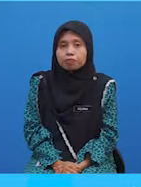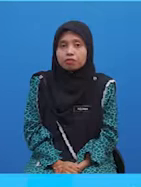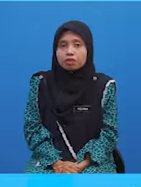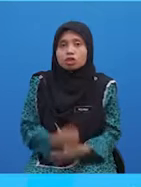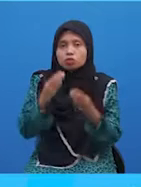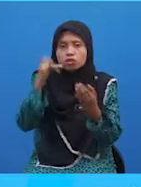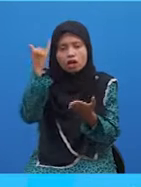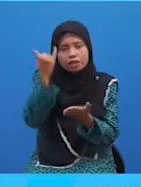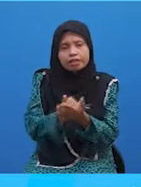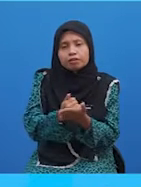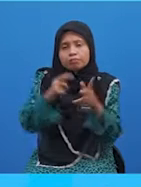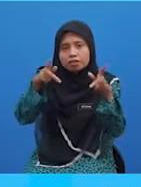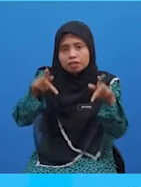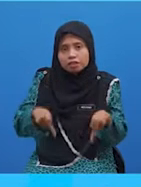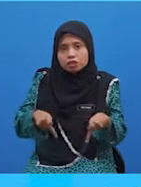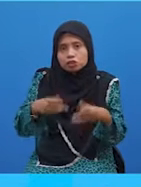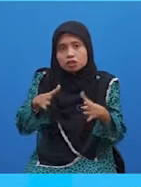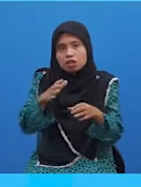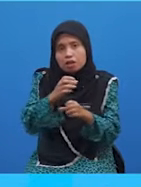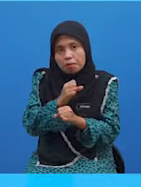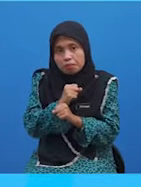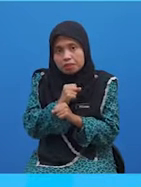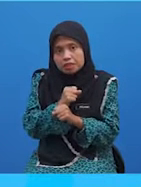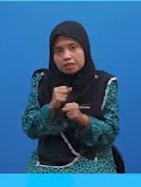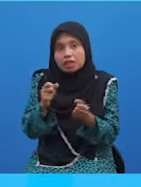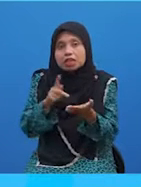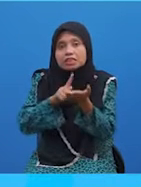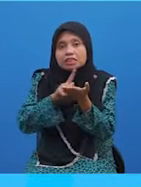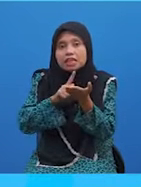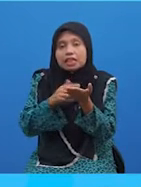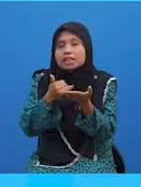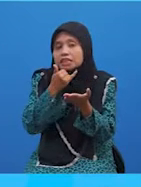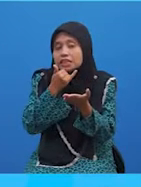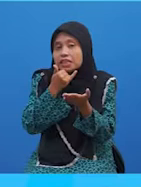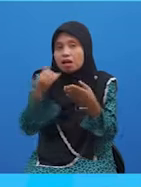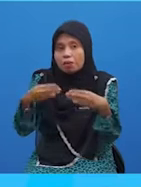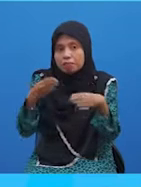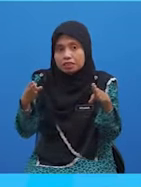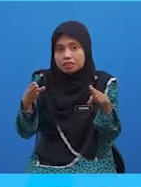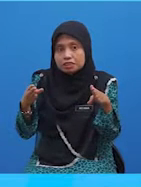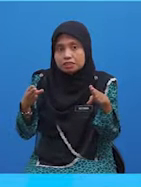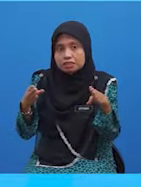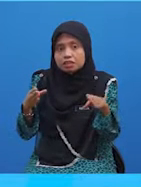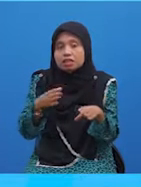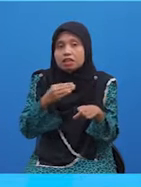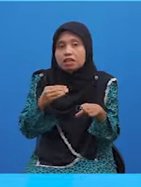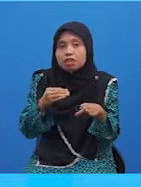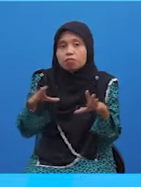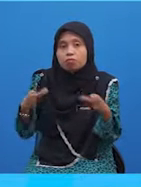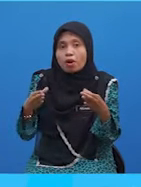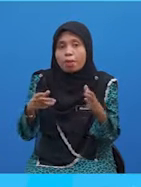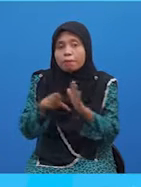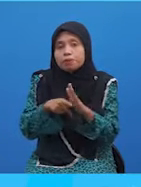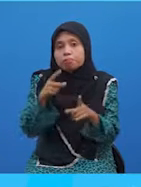Baiklah. Cikgu yakin pelajar-pelajar sudah dapat mengesan kesalahan bahasa, menjelaskan sebab kesalahan dan